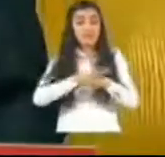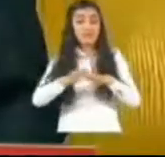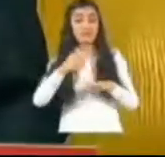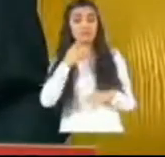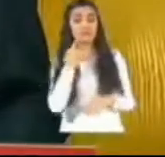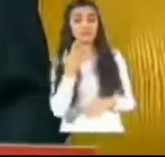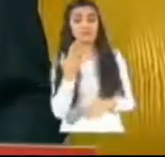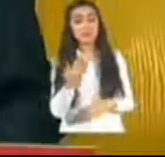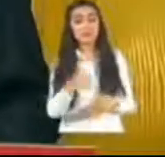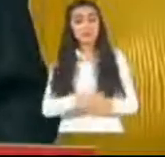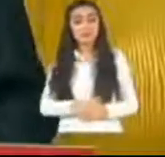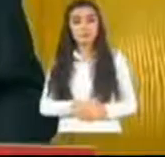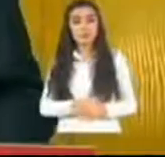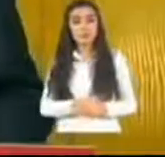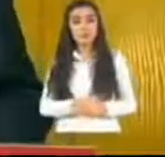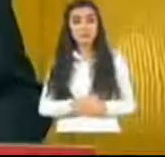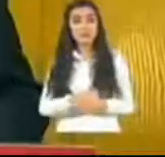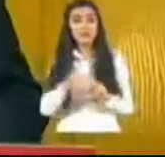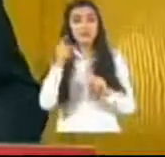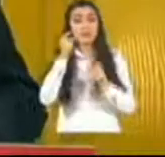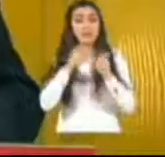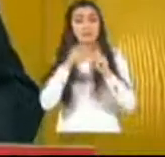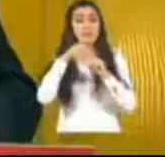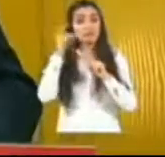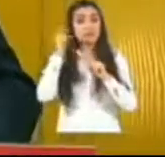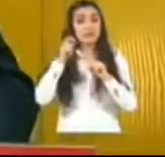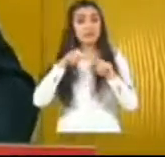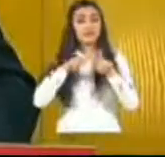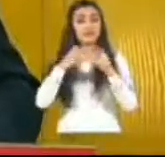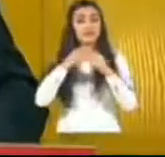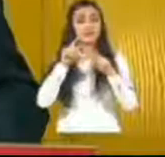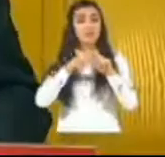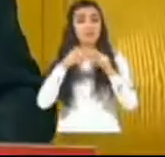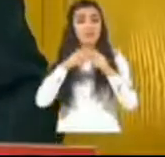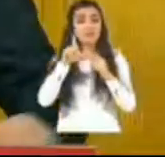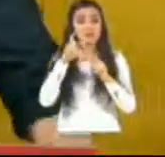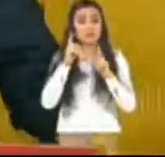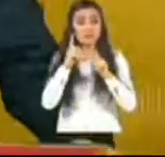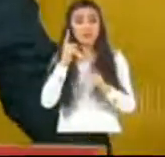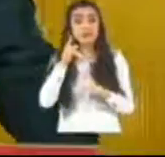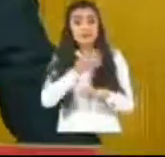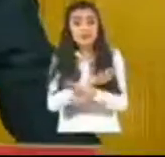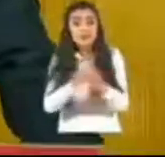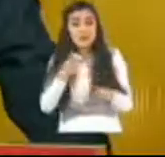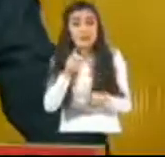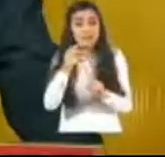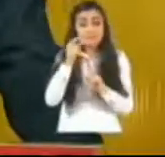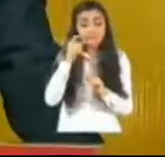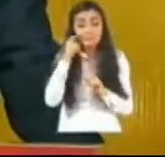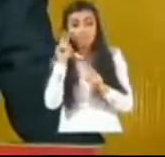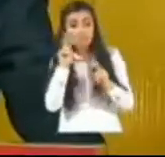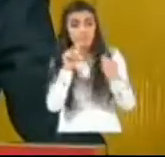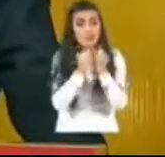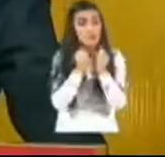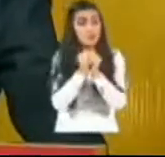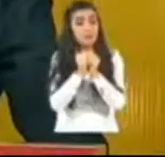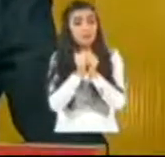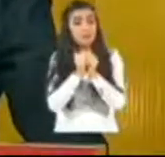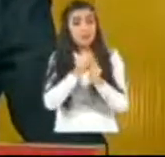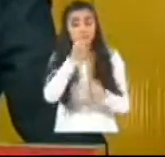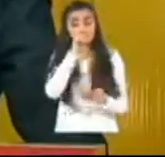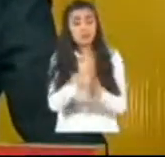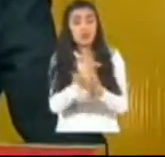düzeydedir. İstikrarlı bir demokrasi her şeyden önce temel ilkelerde görüş birlikteliğini